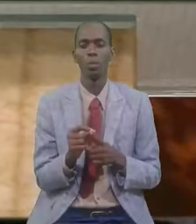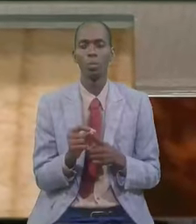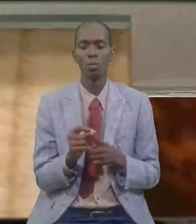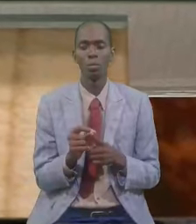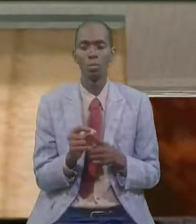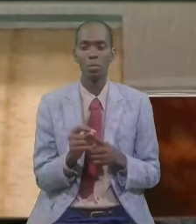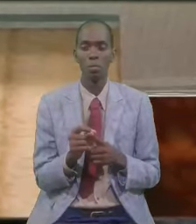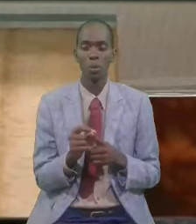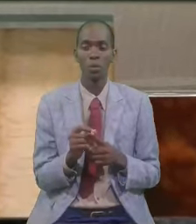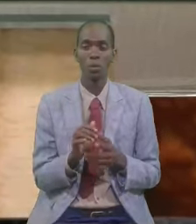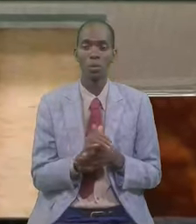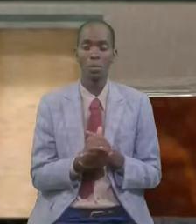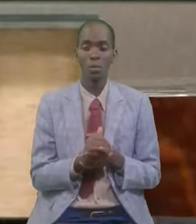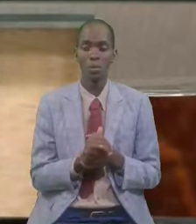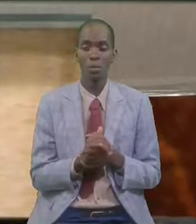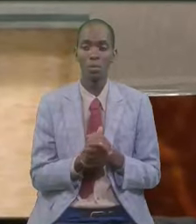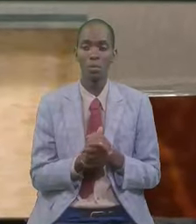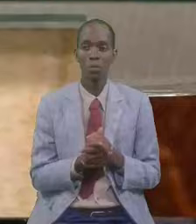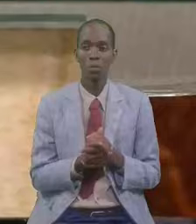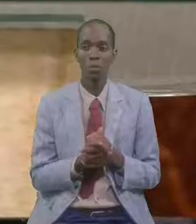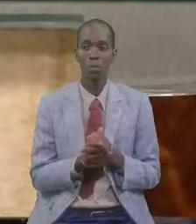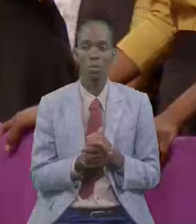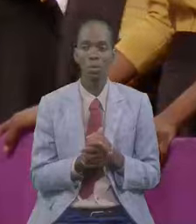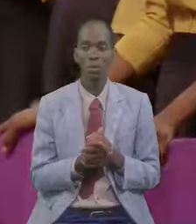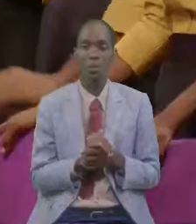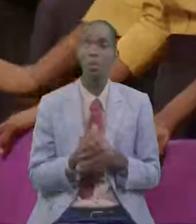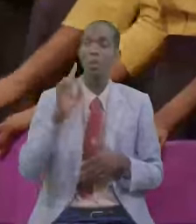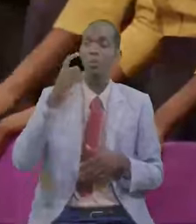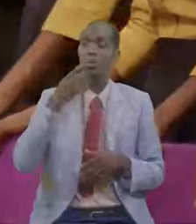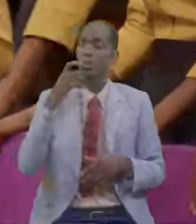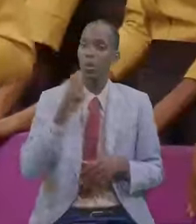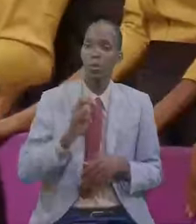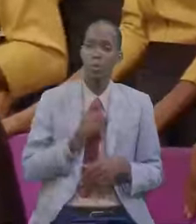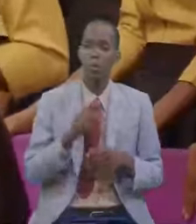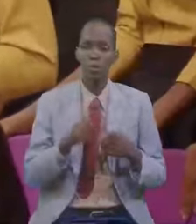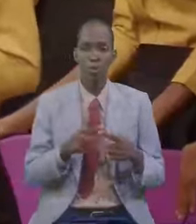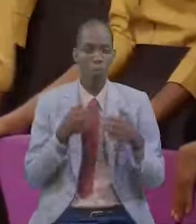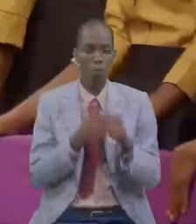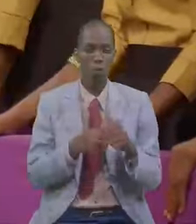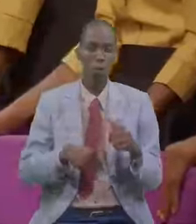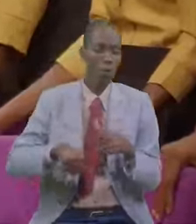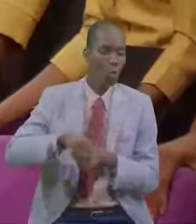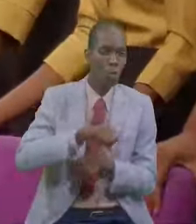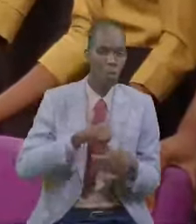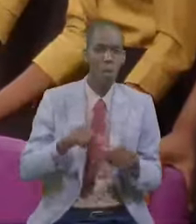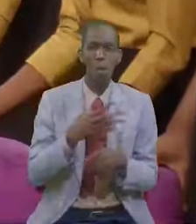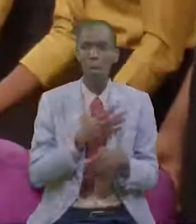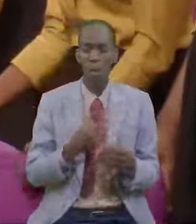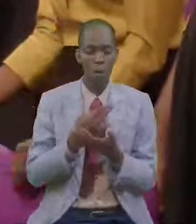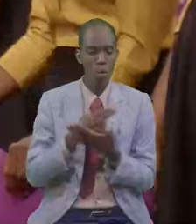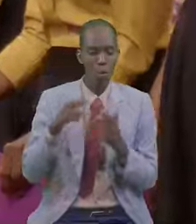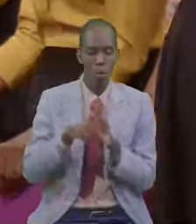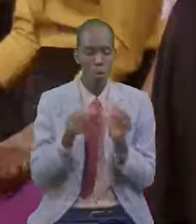Pratiquez, mettez en pratique la parole. Il nous a commandé de rechercher la paix